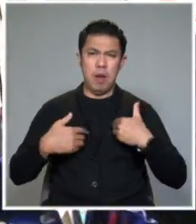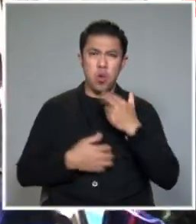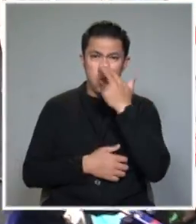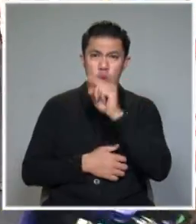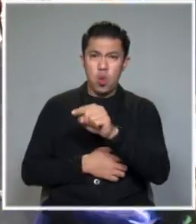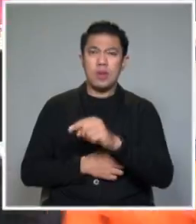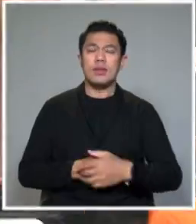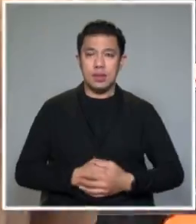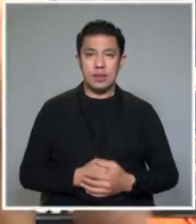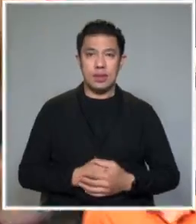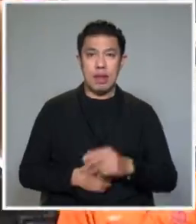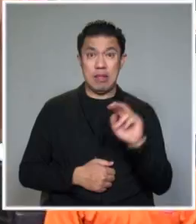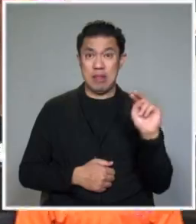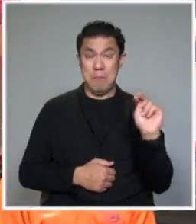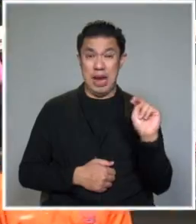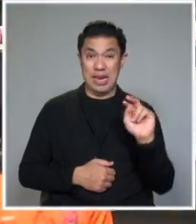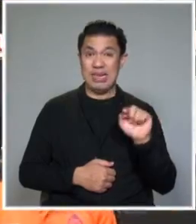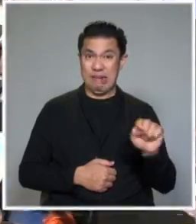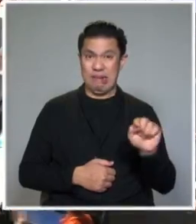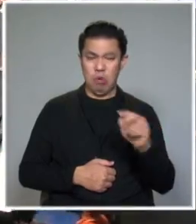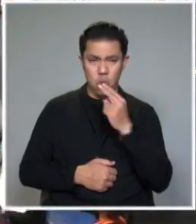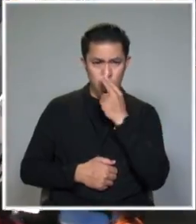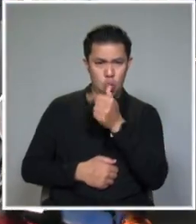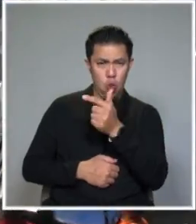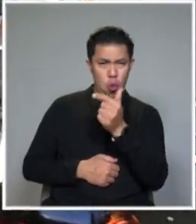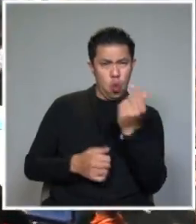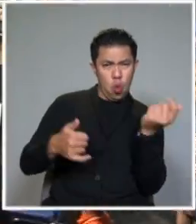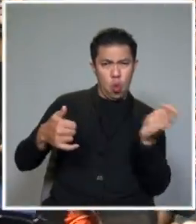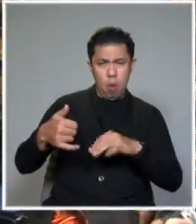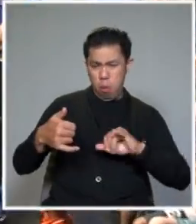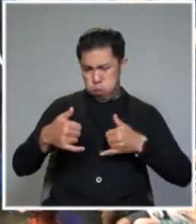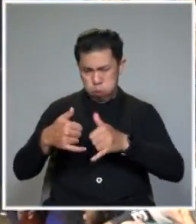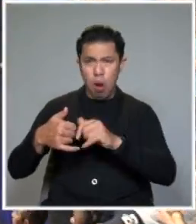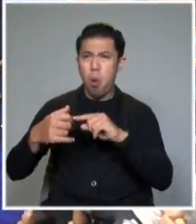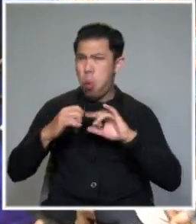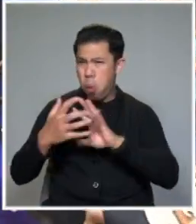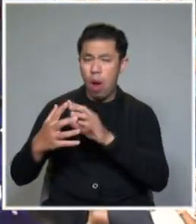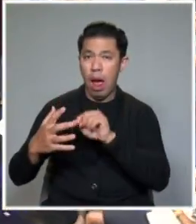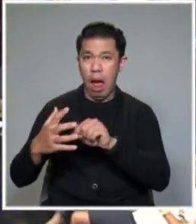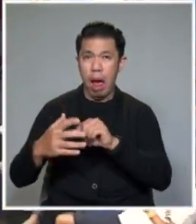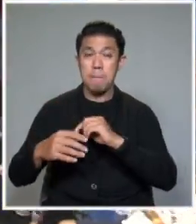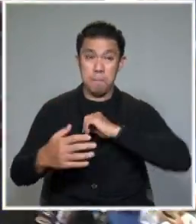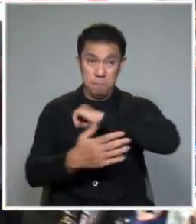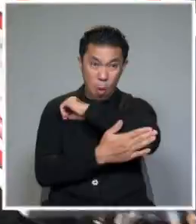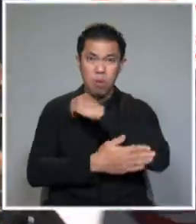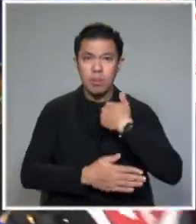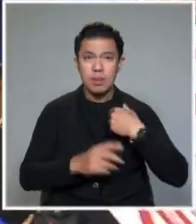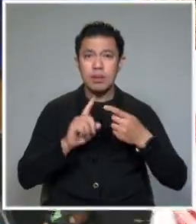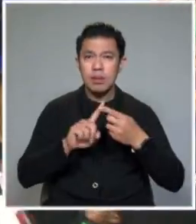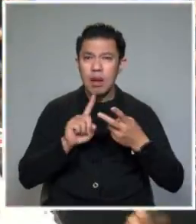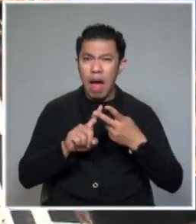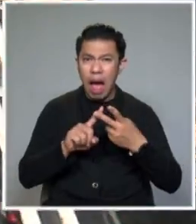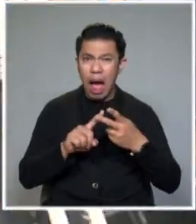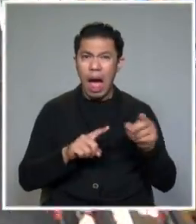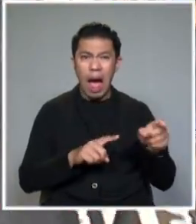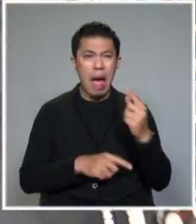เป็นทางฝั่งฝ่ายน้ำเงินสมิงเดชที่ดูจะดีกว่านะครับเดินทำเกมบุกใส่ฟันศอกมีโอกาสทำให้บุ